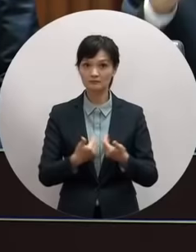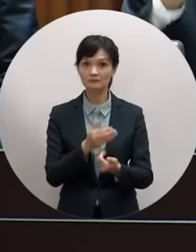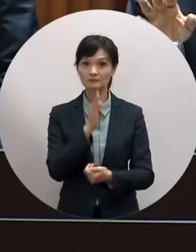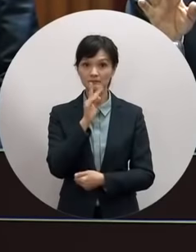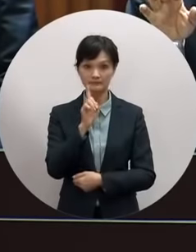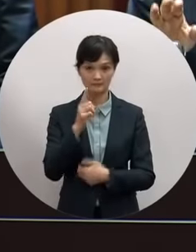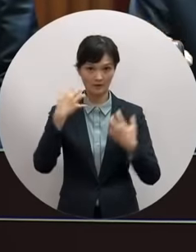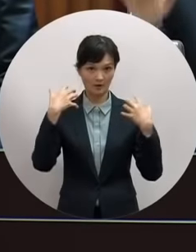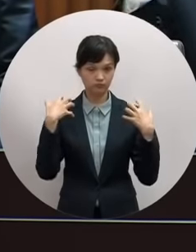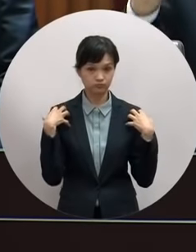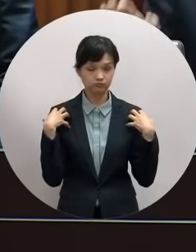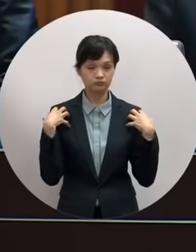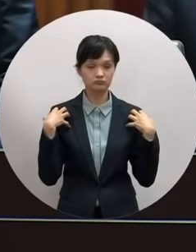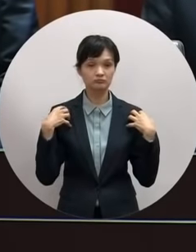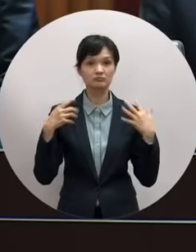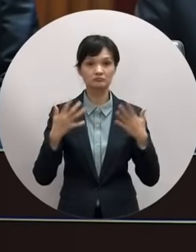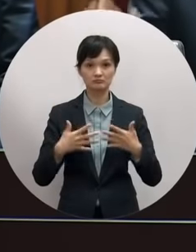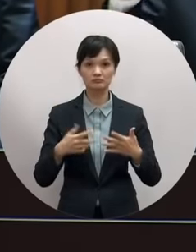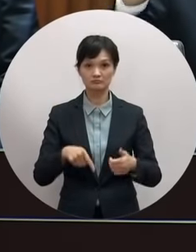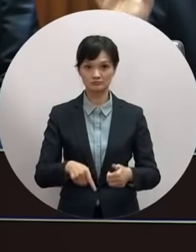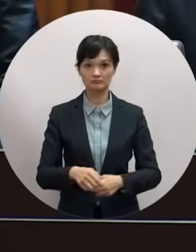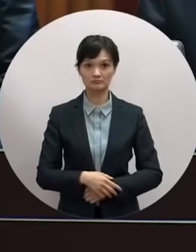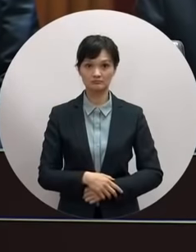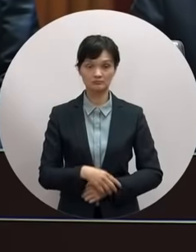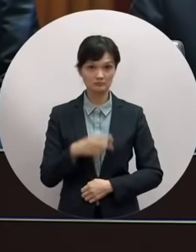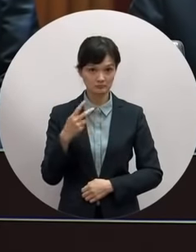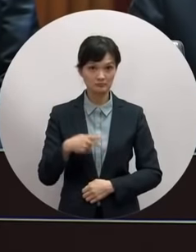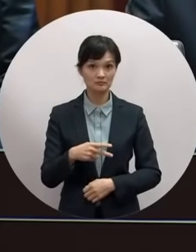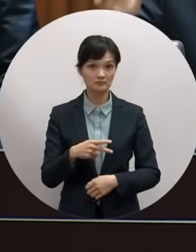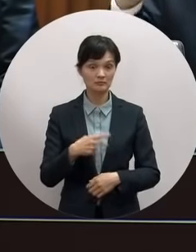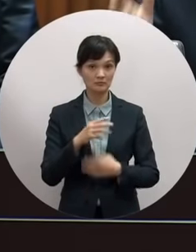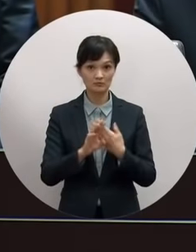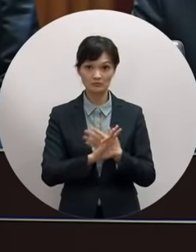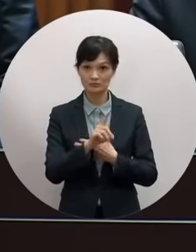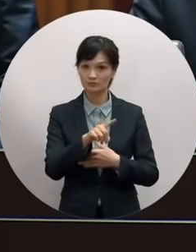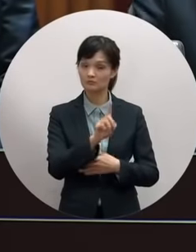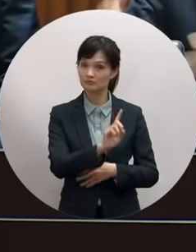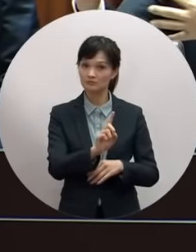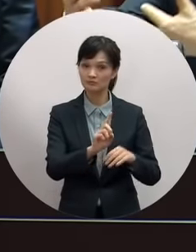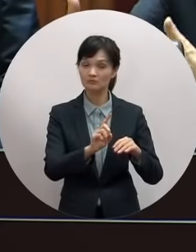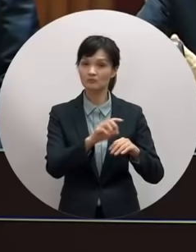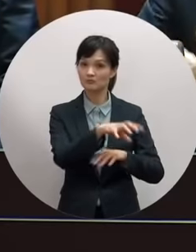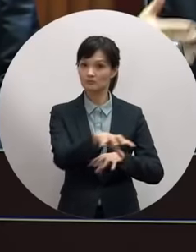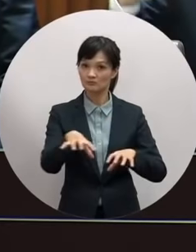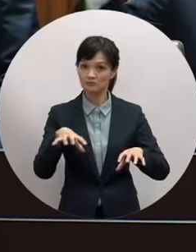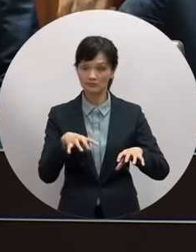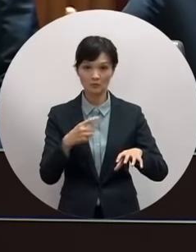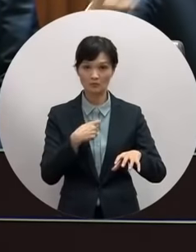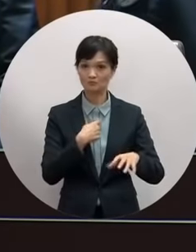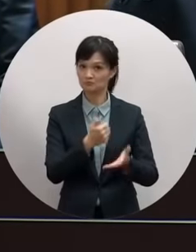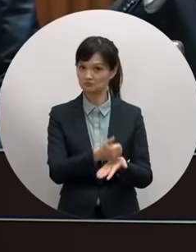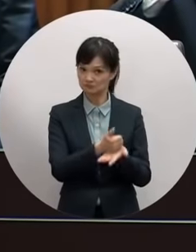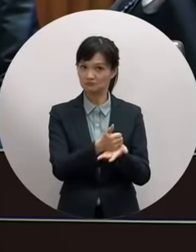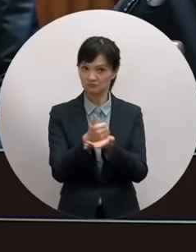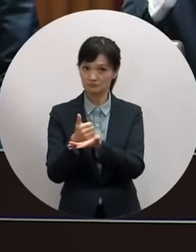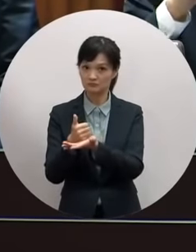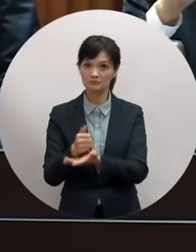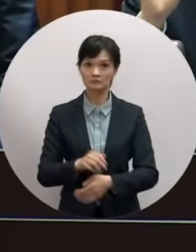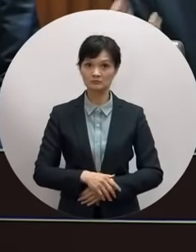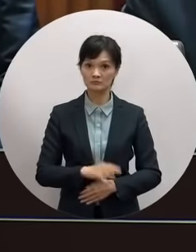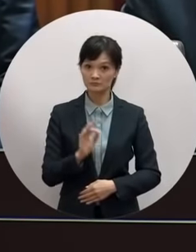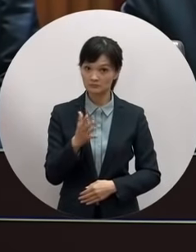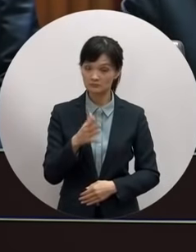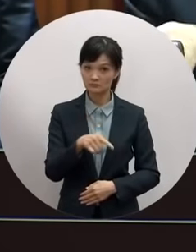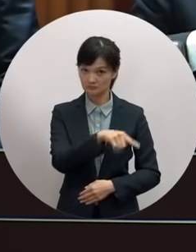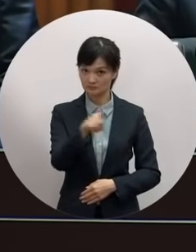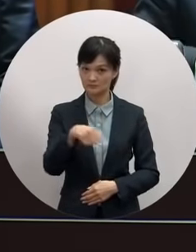重。另外一方面，我很佩服我们的财主单位，这些年尽力的，真的就说把